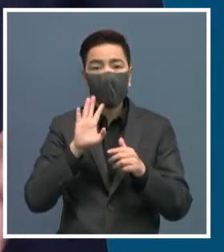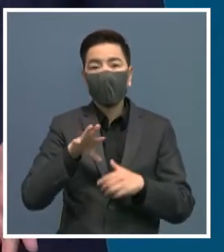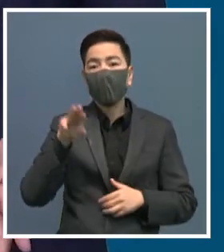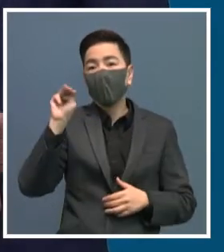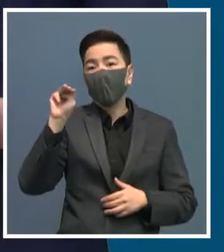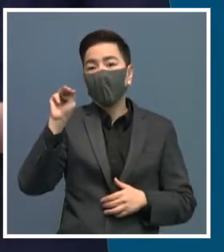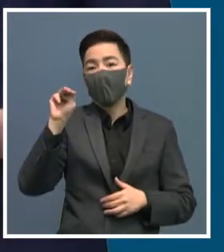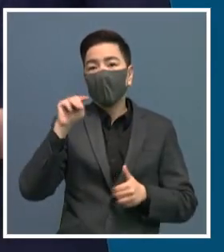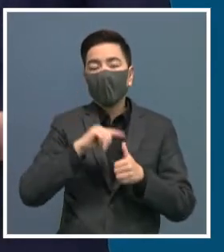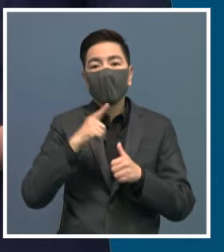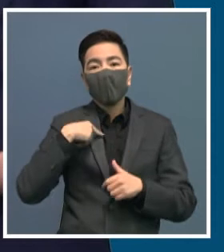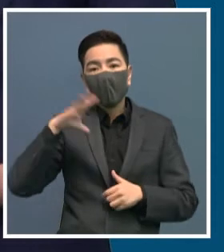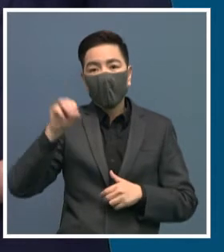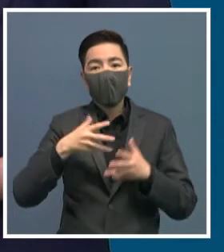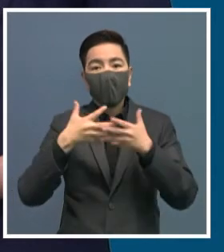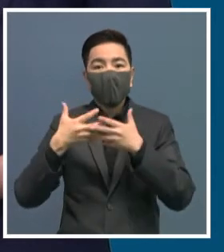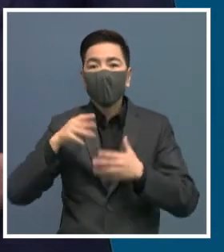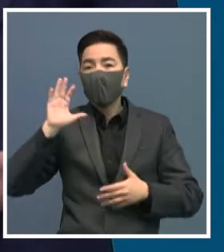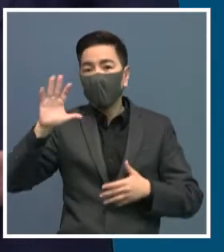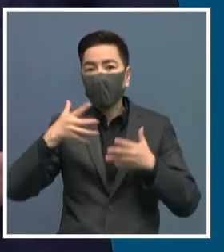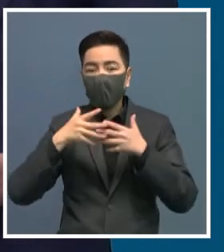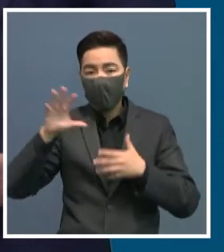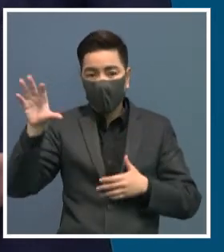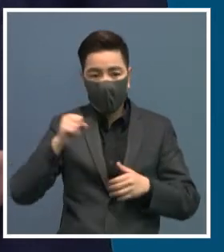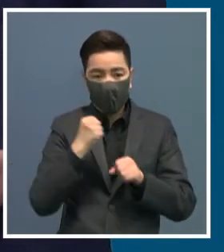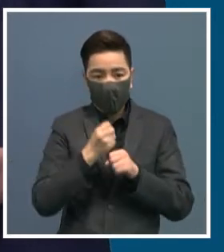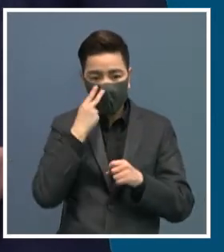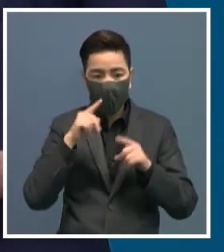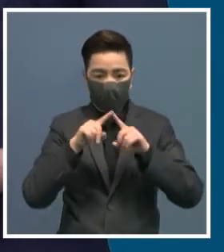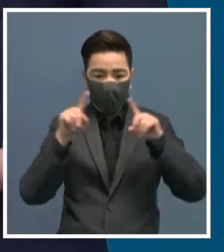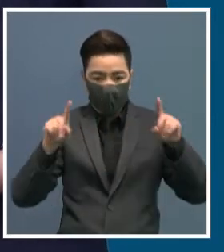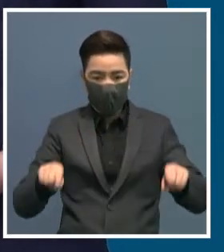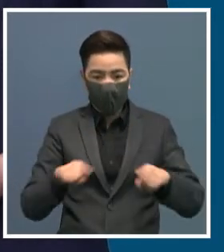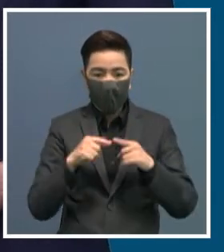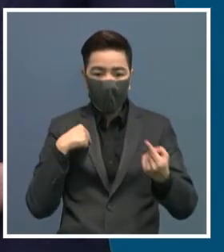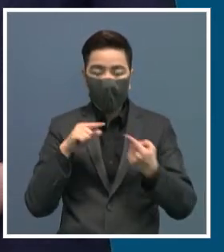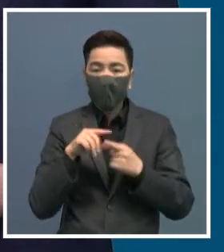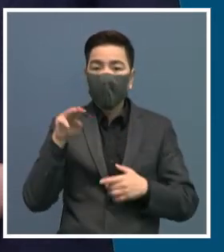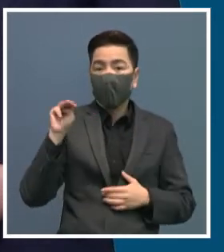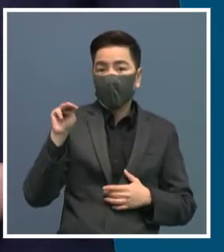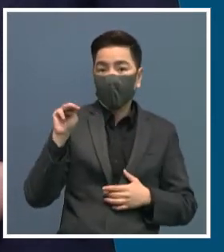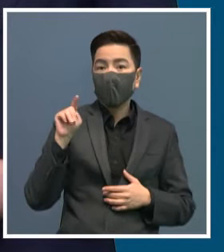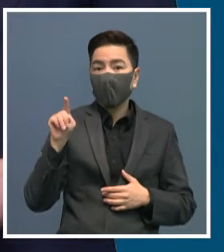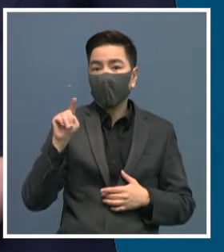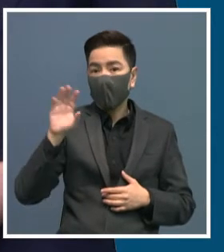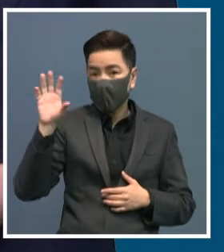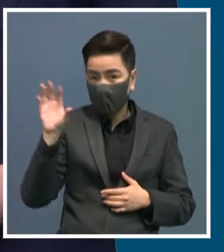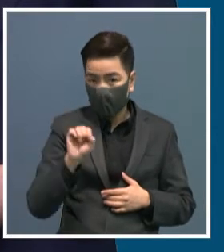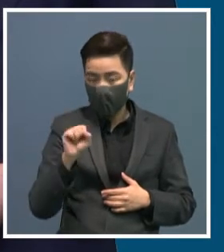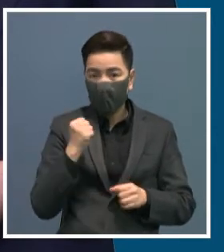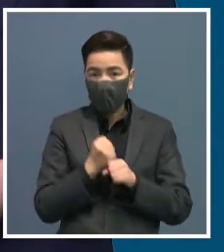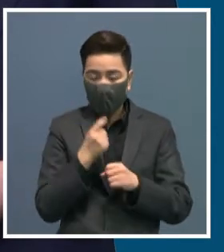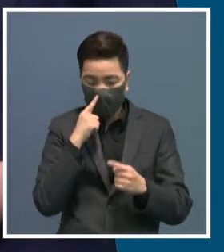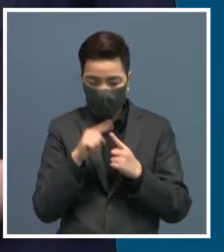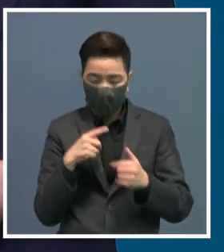หน้าค่ะเป็นนวัตกรรมที่มาจากสหรัฐอเมริกานะคะอย่างที่จะผสมเห็นอยู่ด้านนี้เลยค่ะถ้าเป็นโมหน้าเนี่ยเขามีการที่จะ